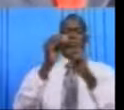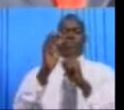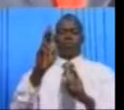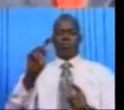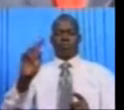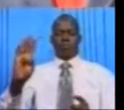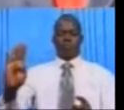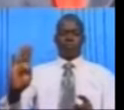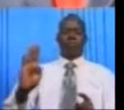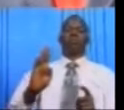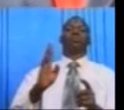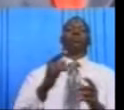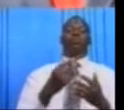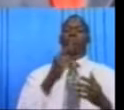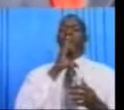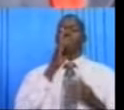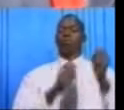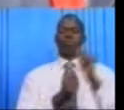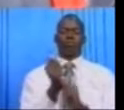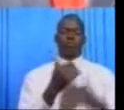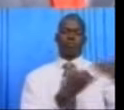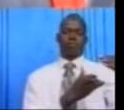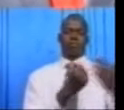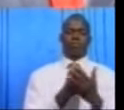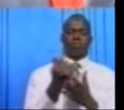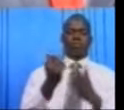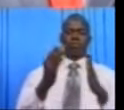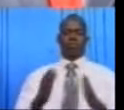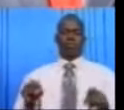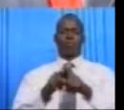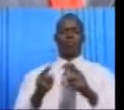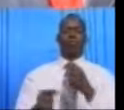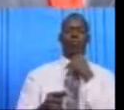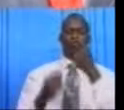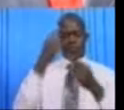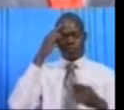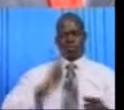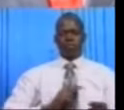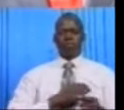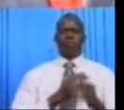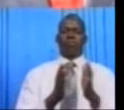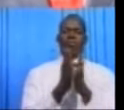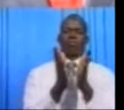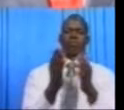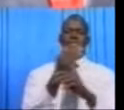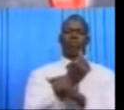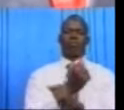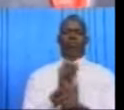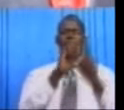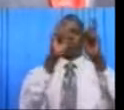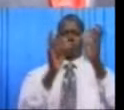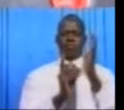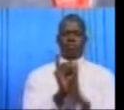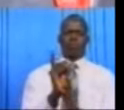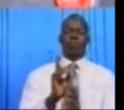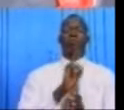De se les déployer pour être au plus proche de leur clientèle, pour le dire, mais pour nous, globalement, pour des questions de développement, c'est